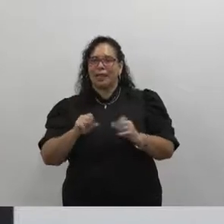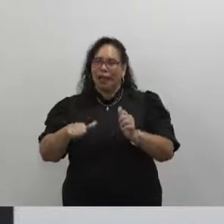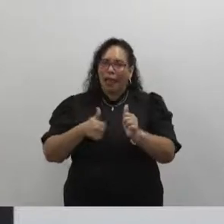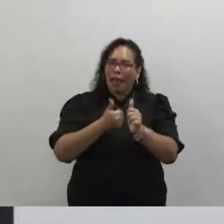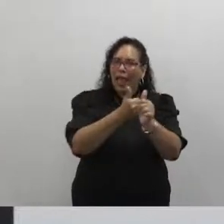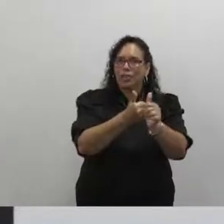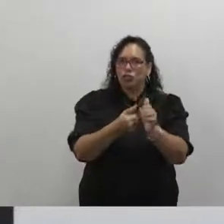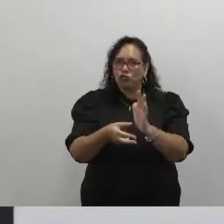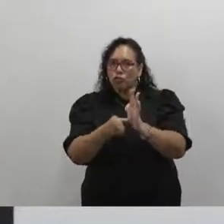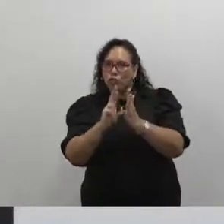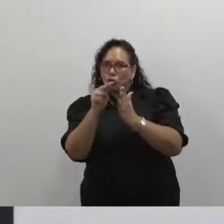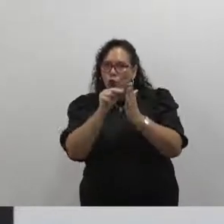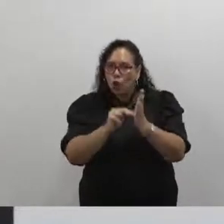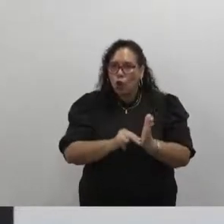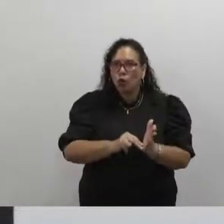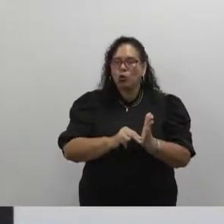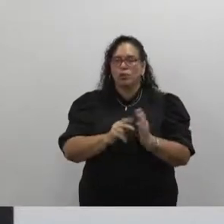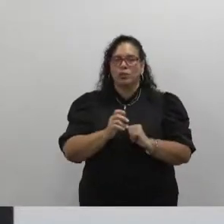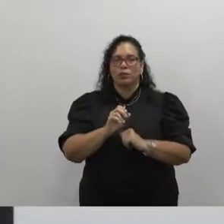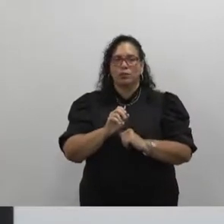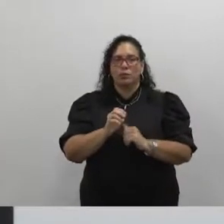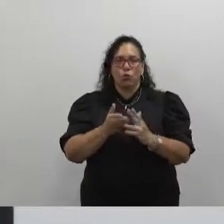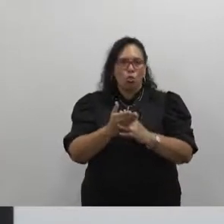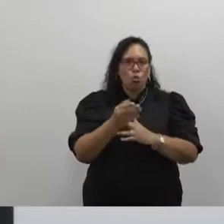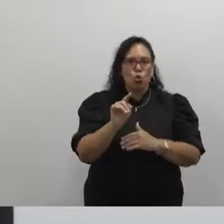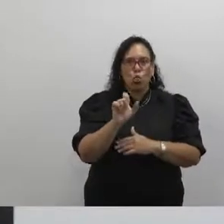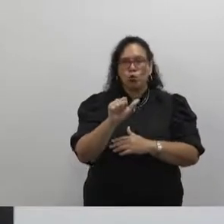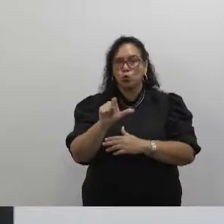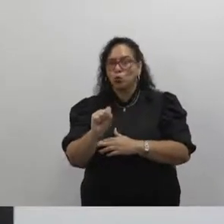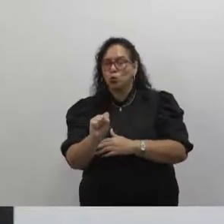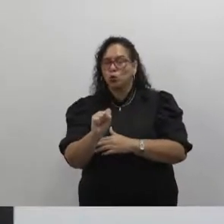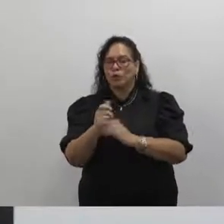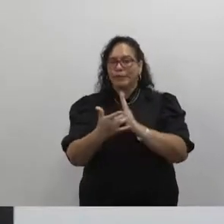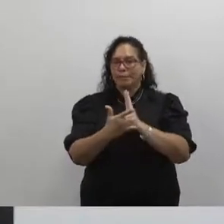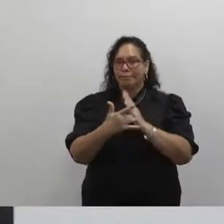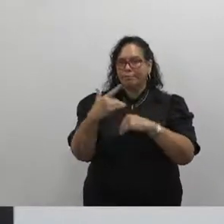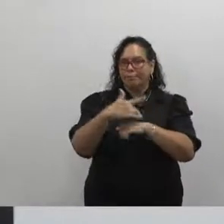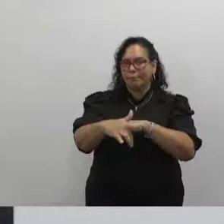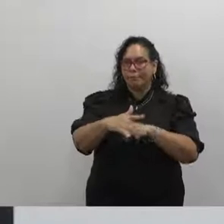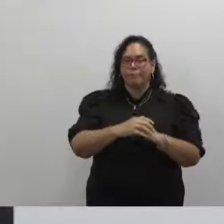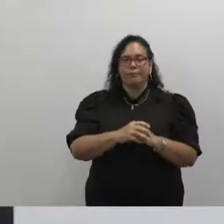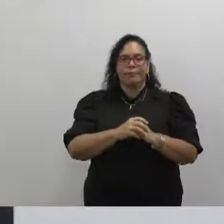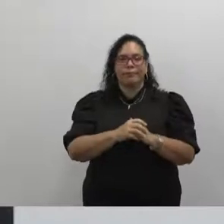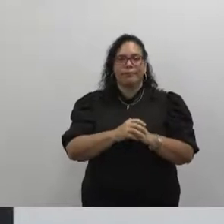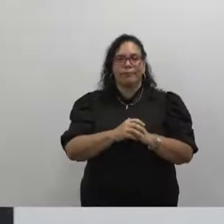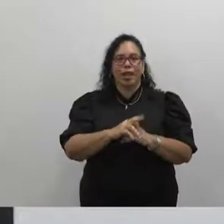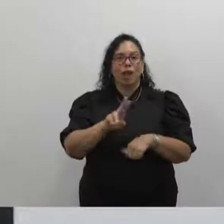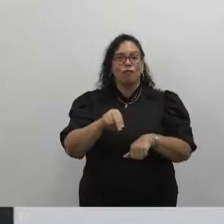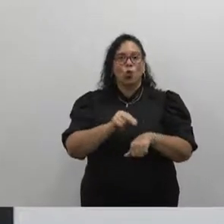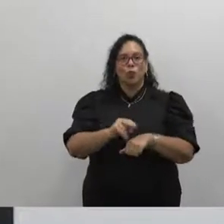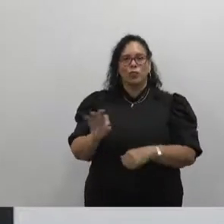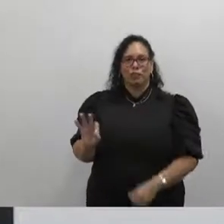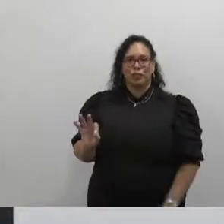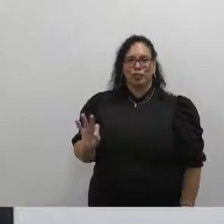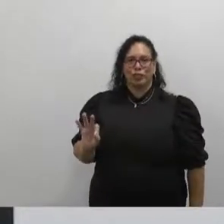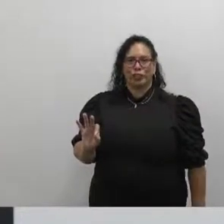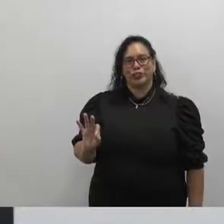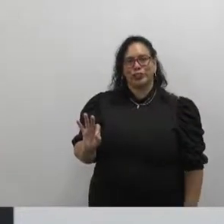อย่างนามันกระทานักยืงเมียนทางปัจจัยปฏิสัมรับเรียบจำสำรวจขนมเก